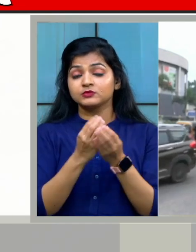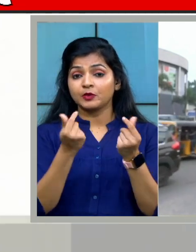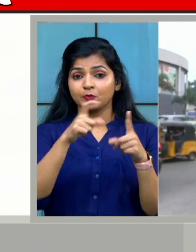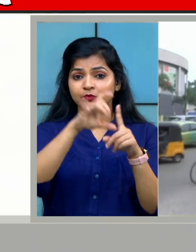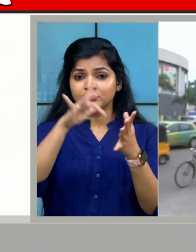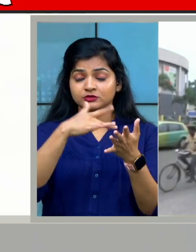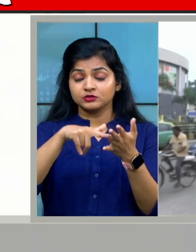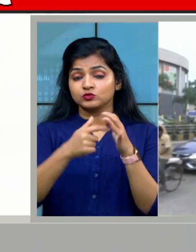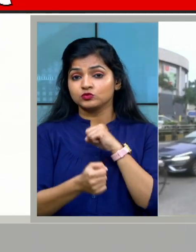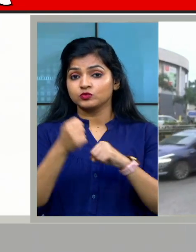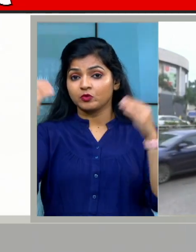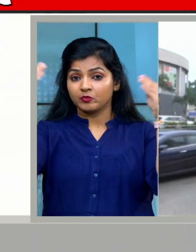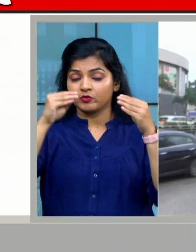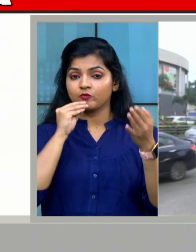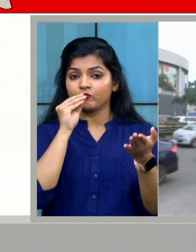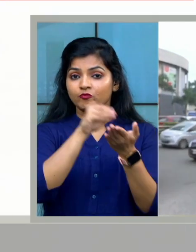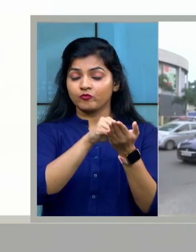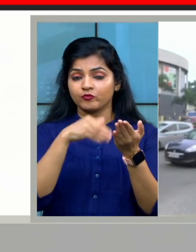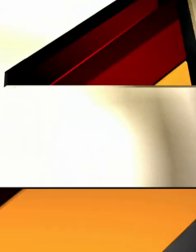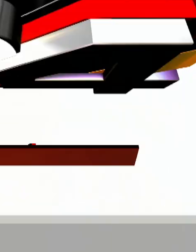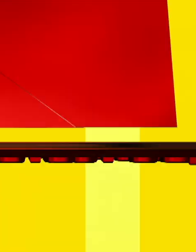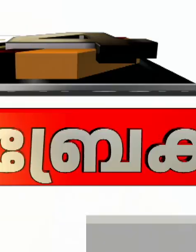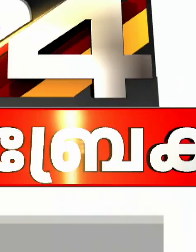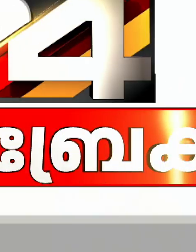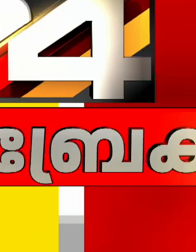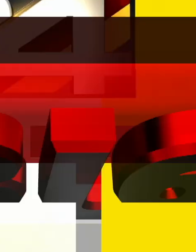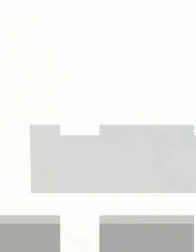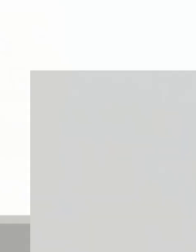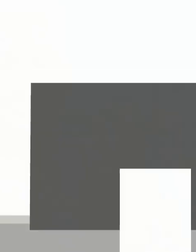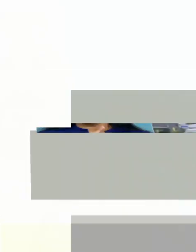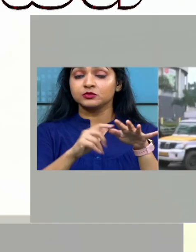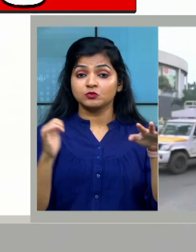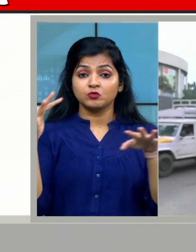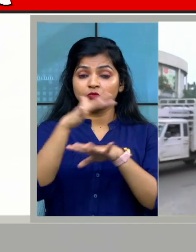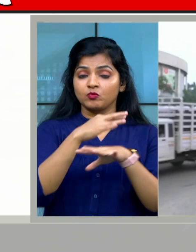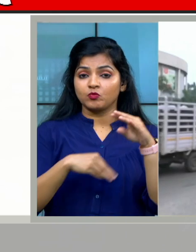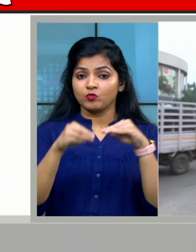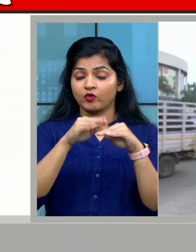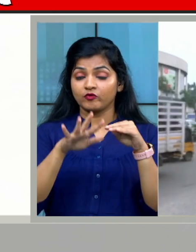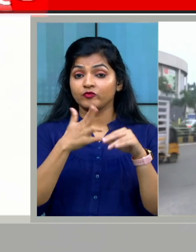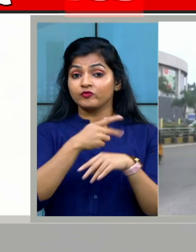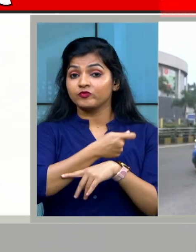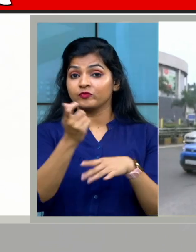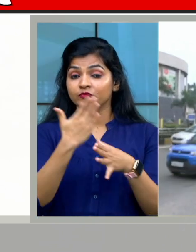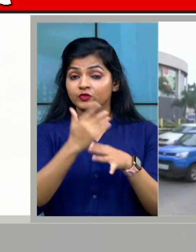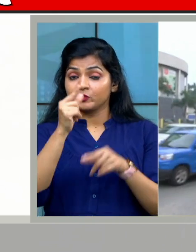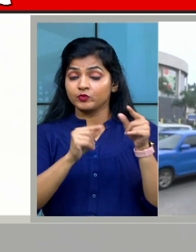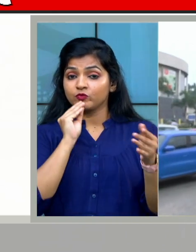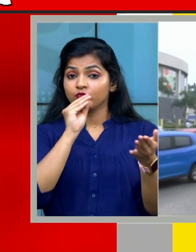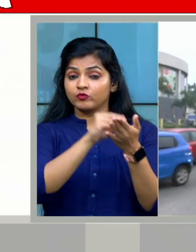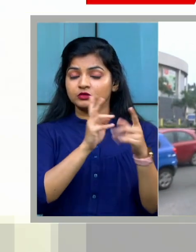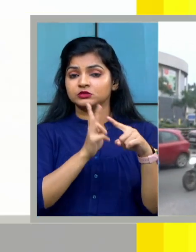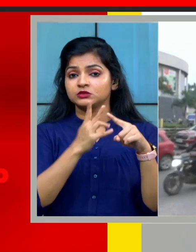മഴ പെയ്യുമെന്നുള്ള മുന്നറിയിപ്പ് നൽകുന്നുണ്ട്. ഒപ്പം തന്നെ കടൽക്ഷോഭം അതിരൂക്ഷമായിരിക്കും. ഈ മത്സ്യത്തൊഴിലാളികൾക്ക് നൽകിയിട്ടുള്ള മുന്നറിയിപ്പ് അതുപോലെ